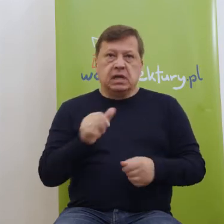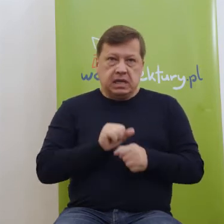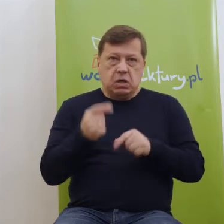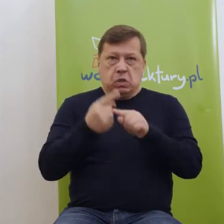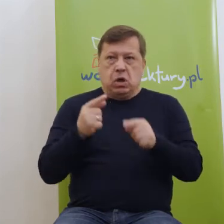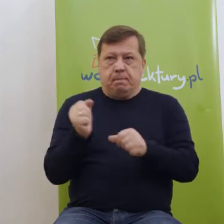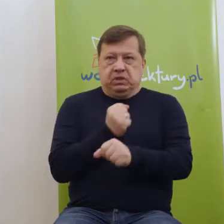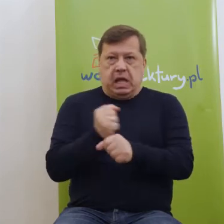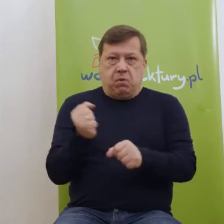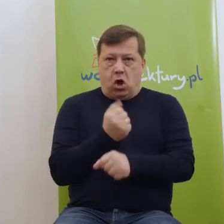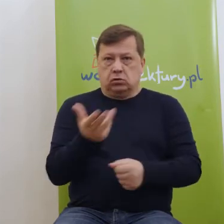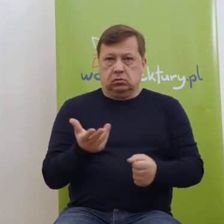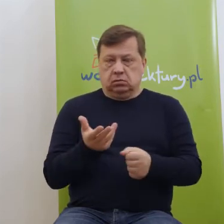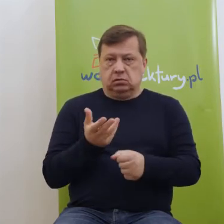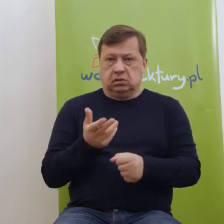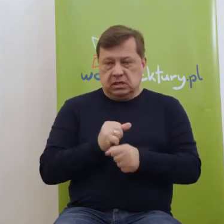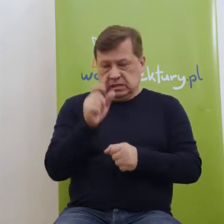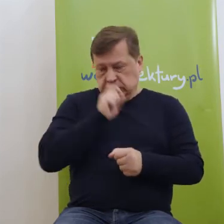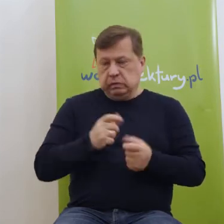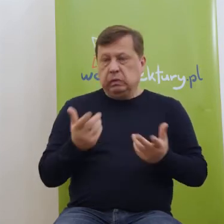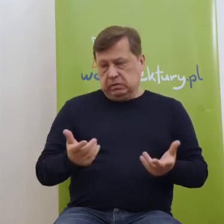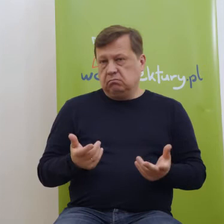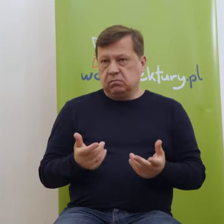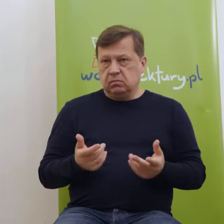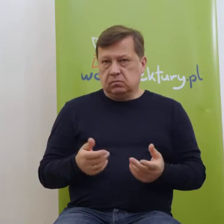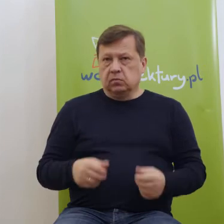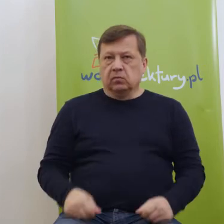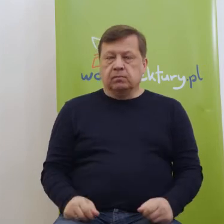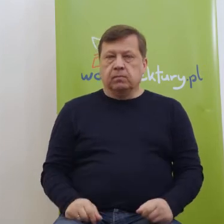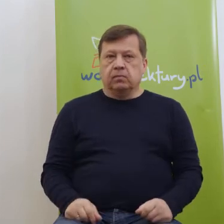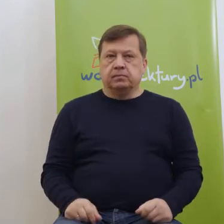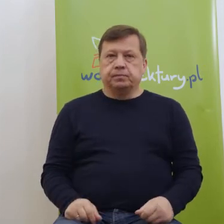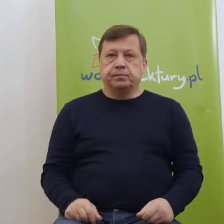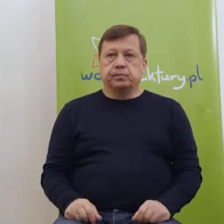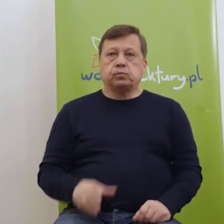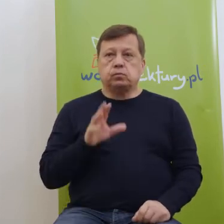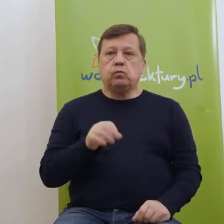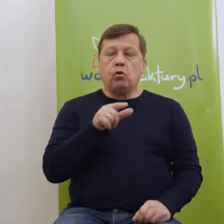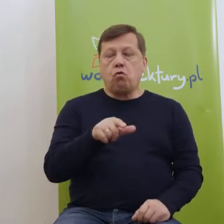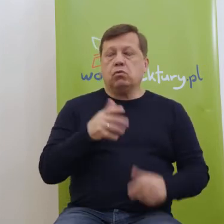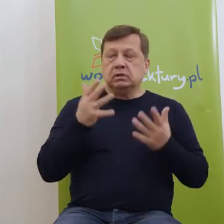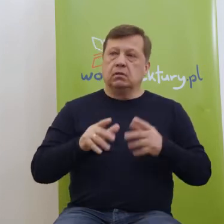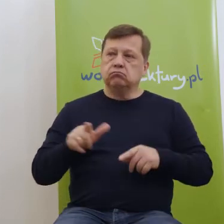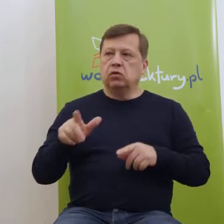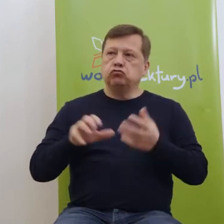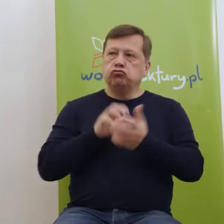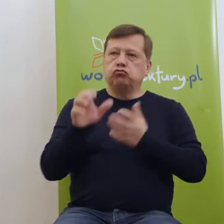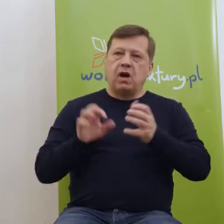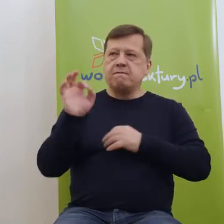przemocowy i zły, że stara się komuś urządzić świat w